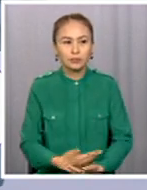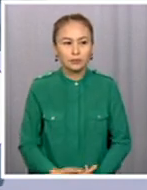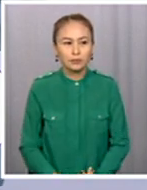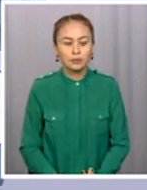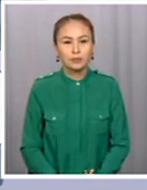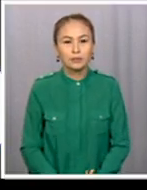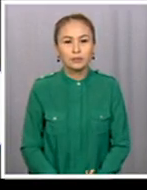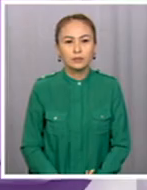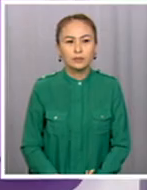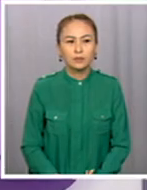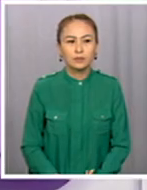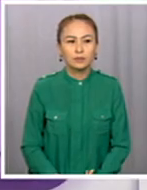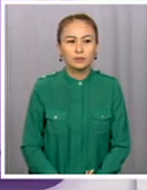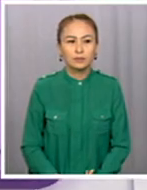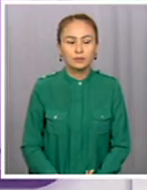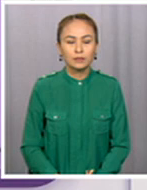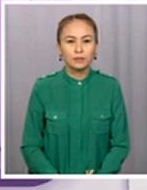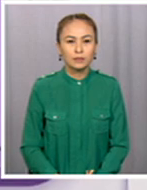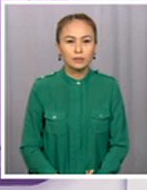аударайық.